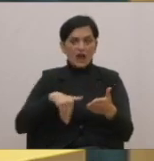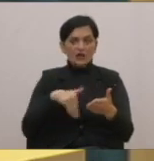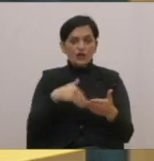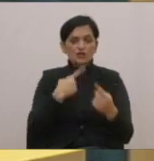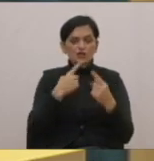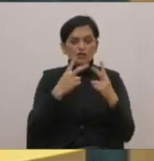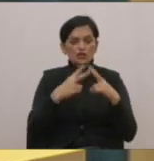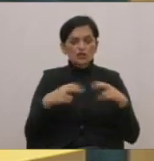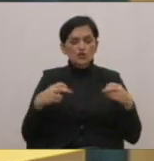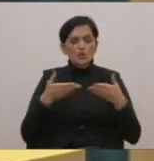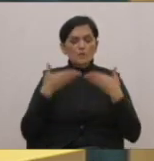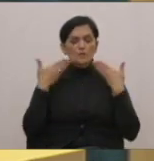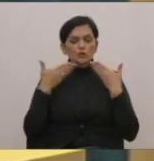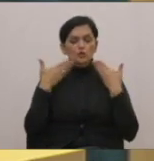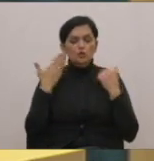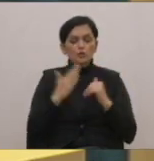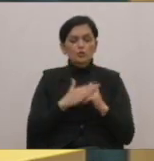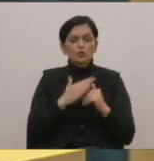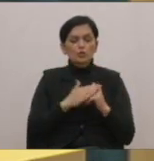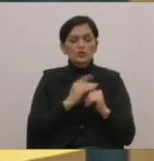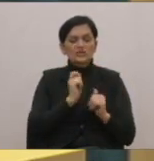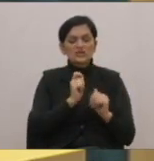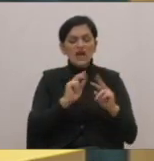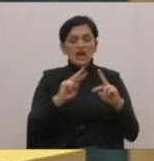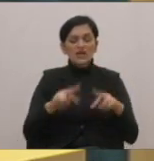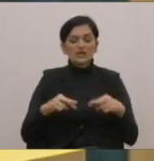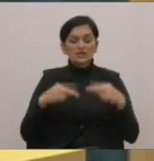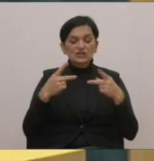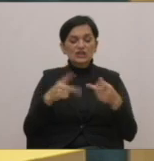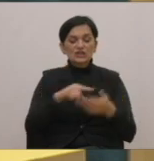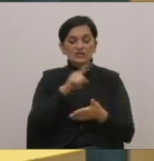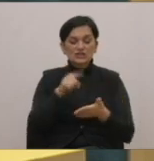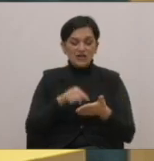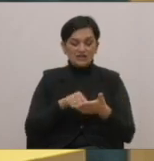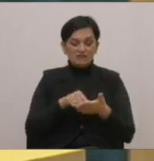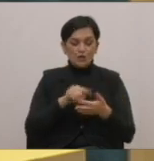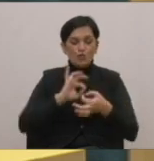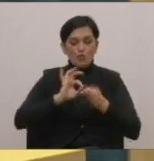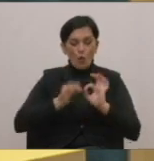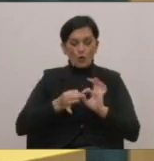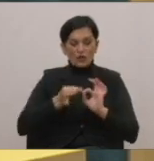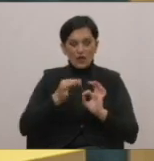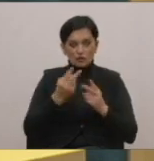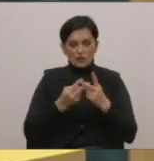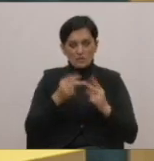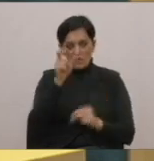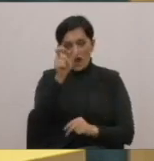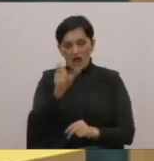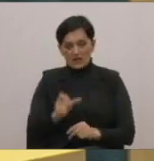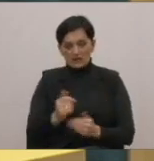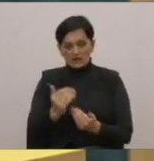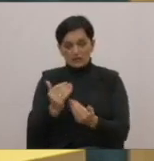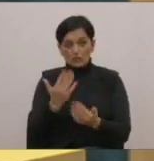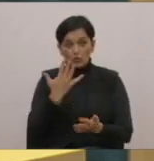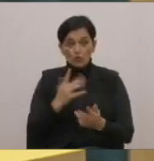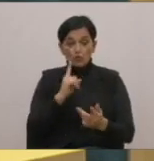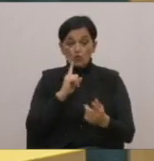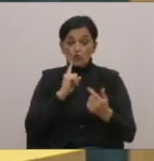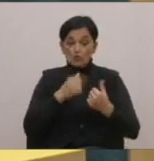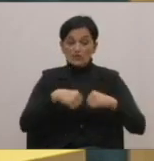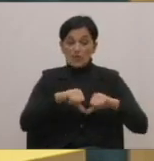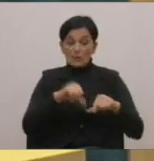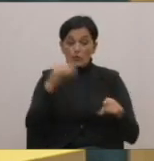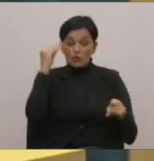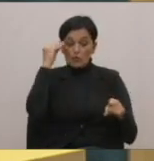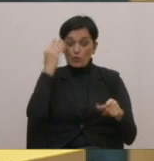უფრო მსუბუქი საშელით ჩანაცვლების საკითხი კონკრეტული პატიმრისათვის. Მეორე მხრივ, თუ საბჭო მიიჩნევს საჭიროდ,